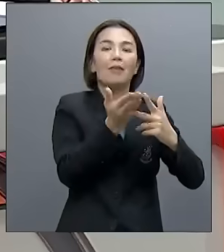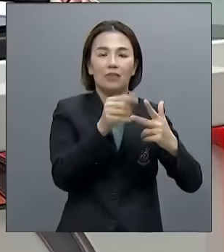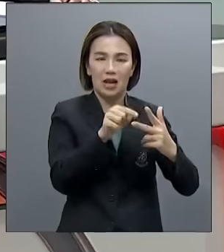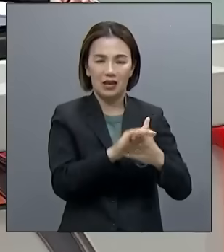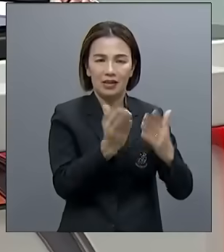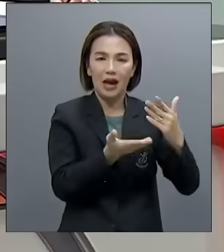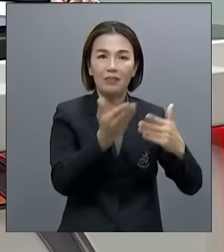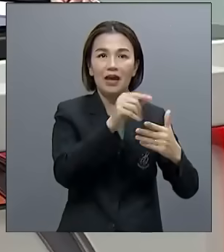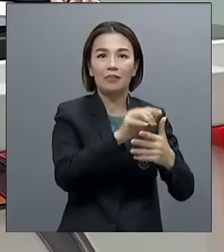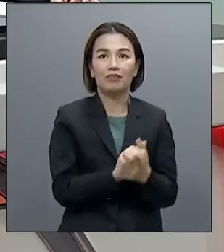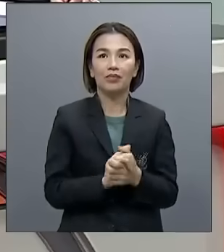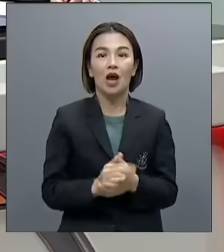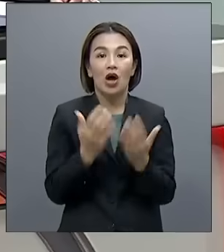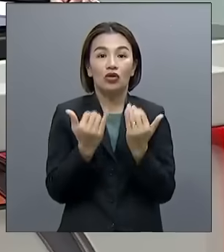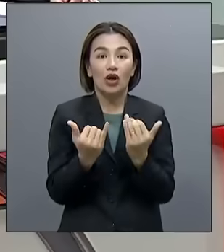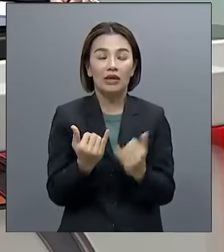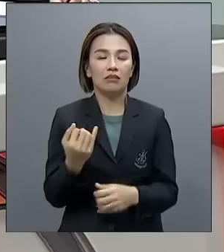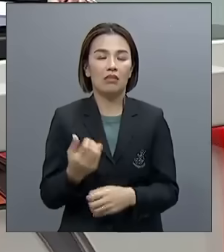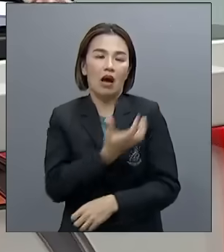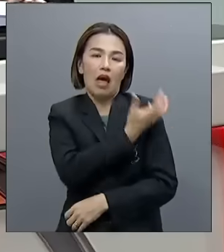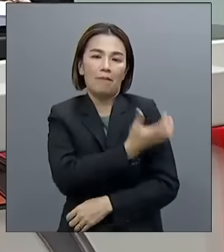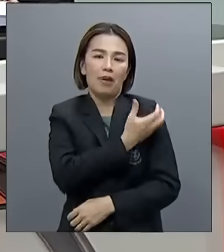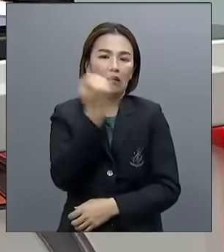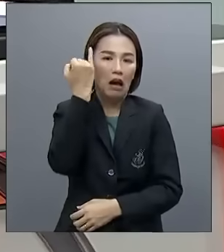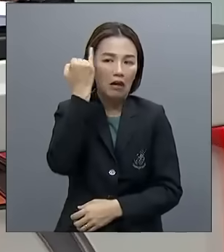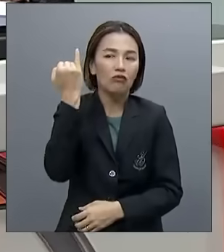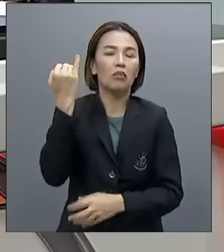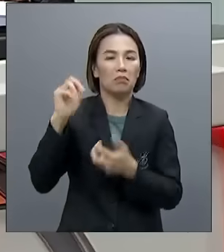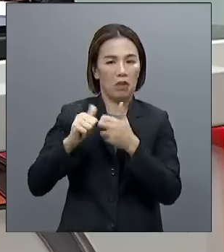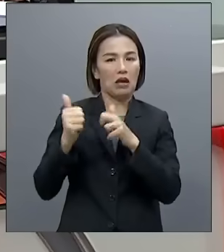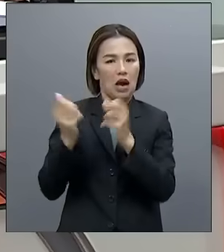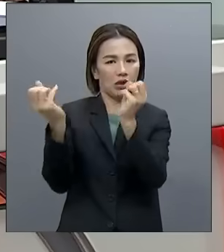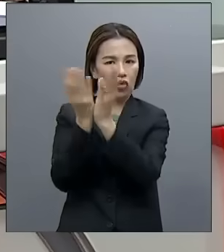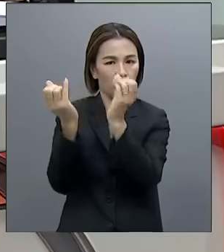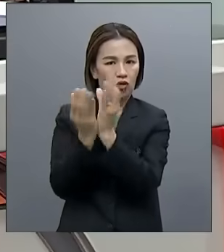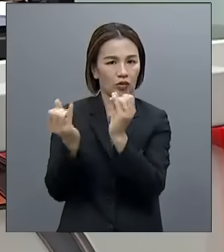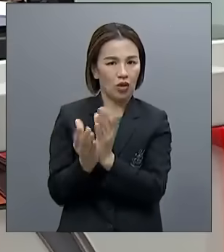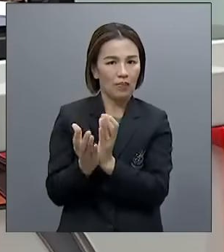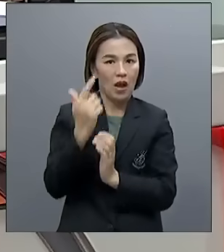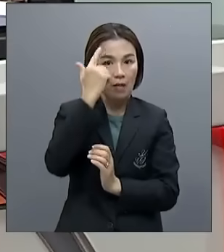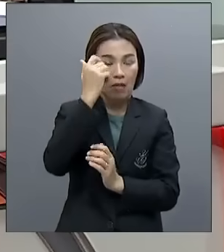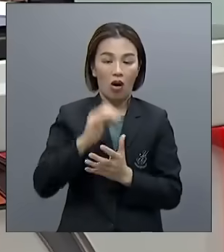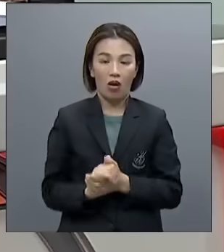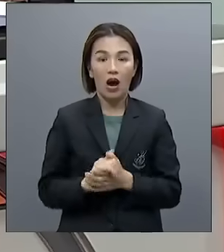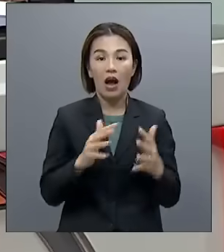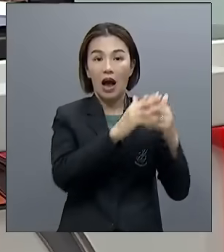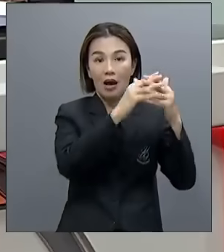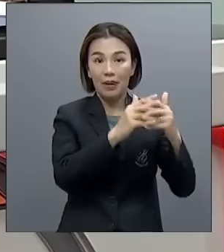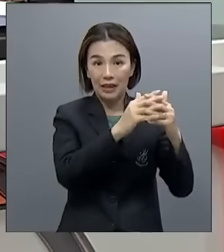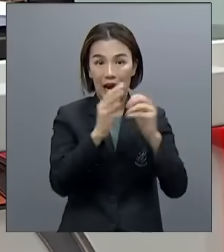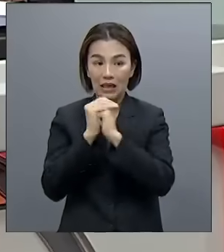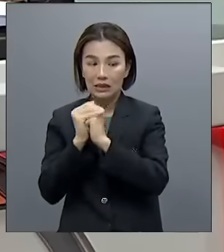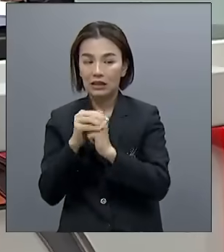ตอนนี้เนี่ย Apple เผชิญกับมรสุมหลายๆด้านเลยทีเดียวนะคะโดยเฉพาะหลังจากที่มีความสัมพันธ์ที่ตึงเครียดระหว่างสหรัฐอเมริกากับ